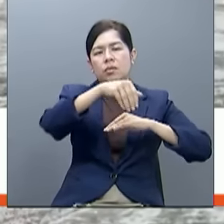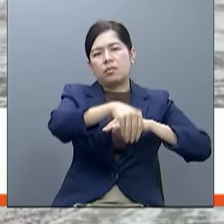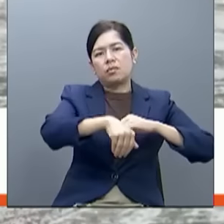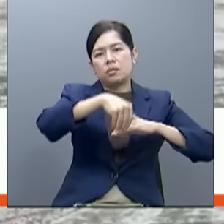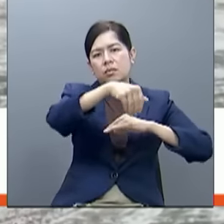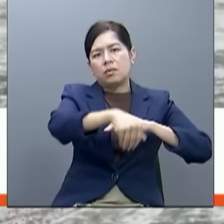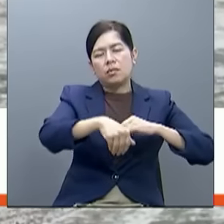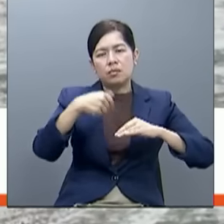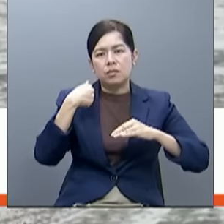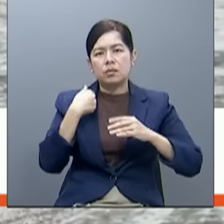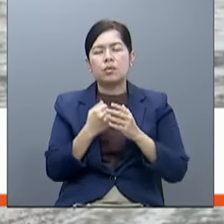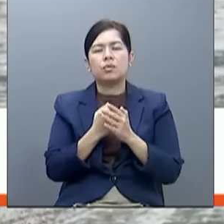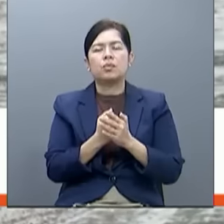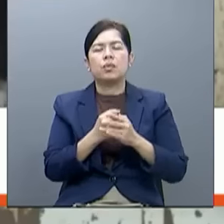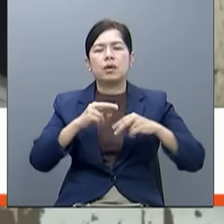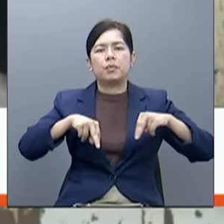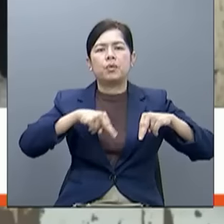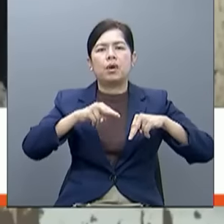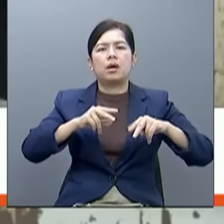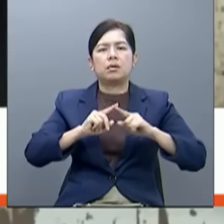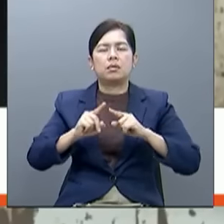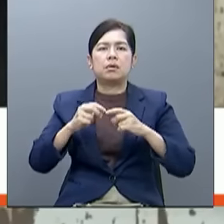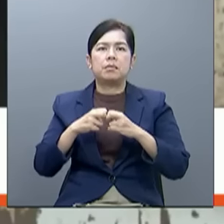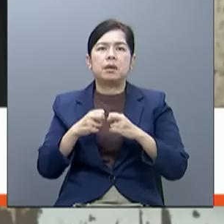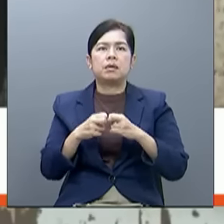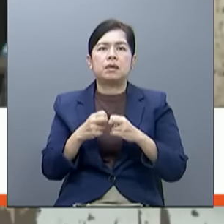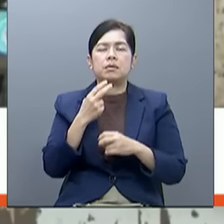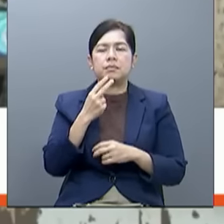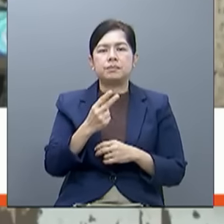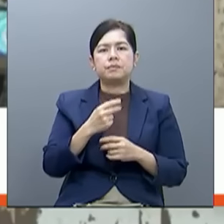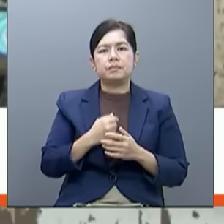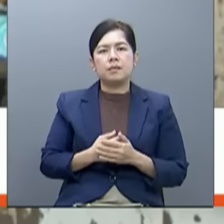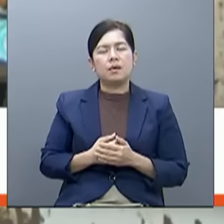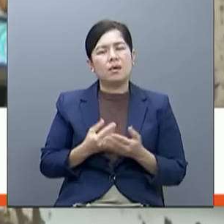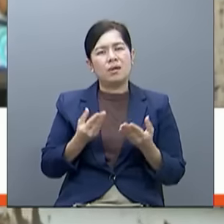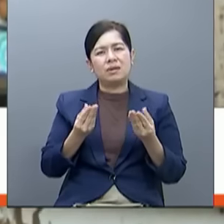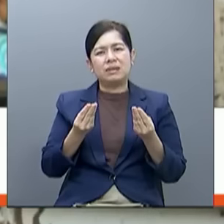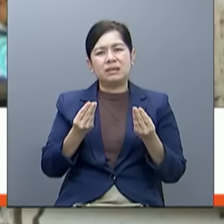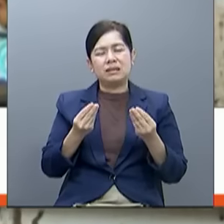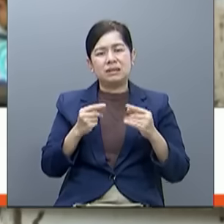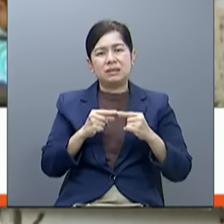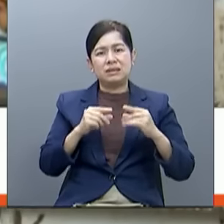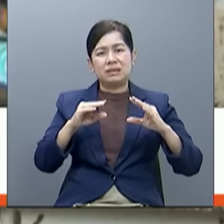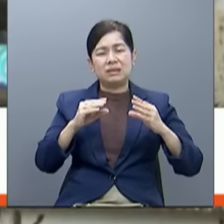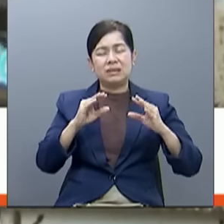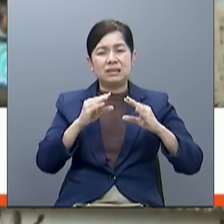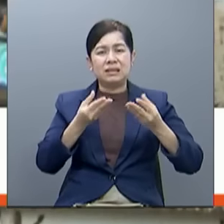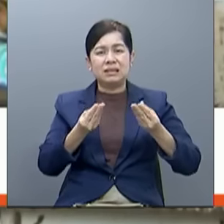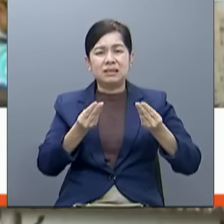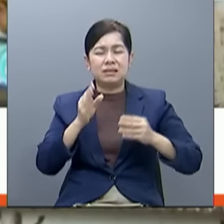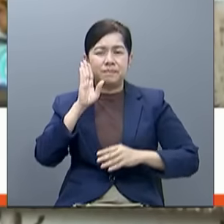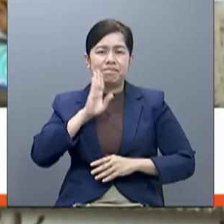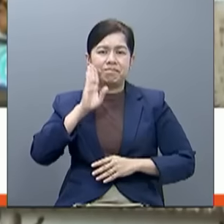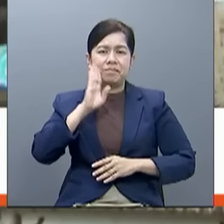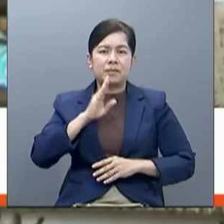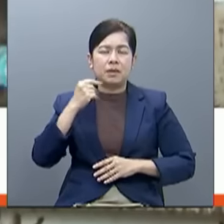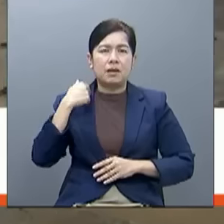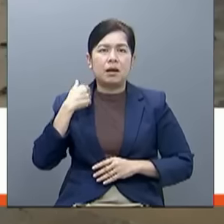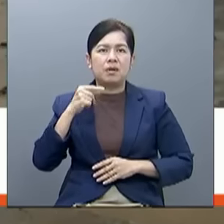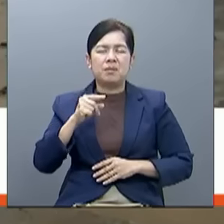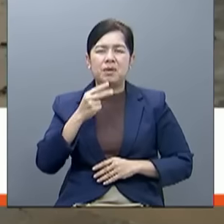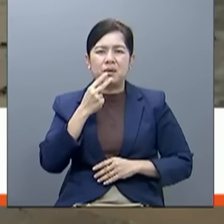ที่แต่อย่างที่เห็นนะครับว่าฝนที่ตกลงมาส่งผลให้โคลนสภาพเป็นน้ำครับตักออกมาก็ไหลกลับไปที่เดิม